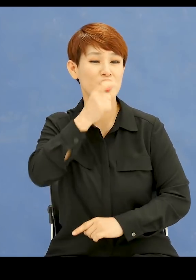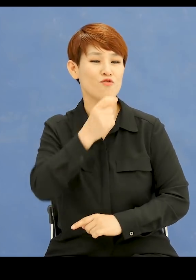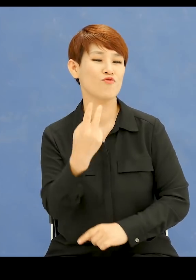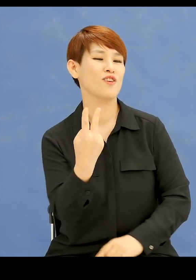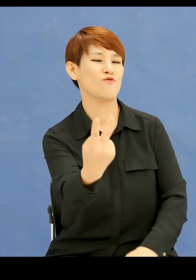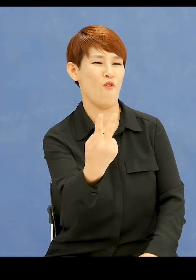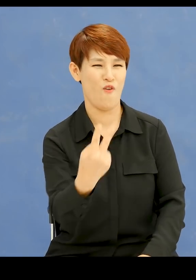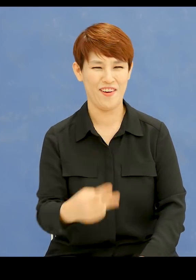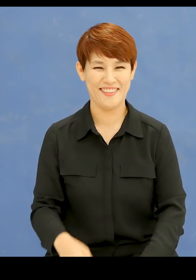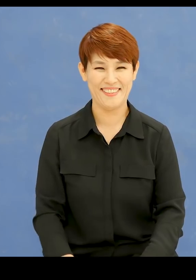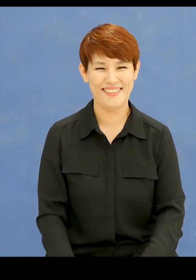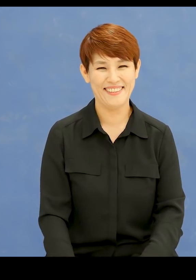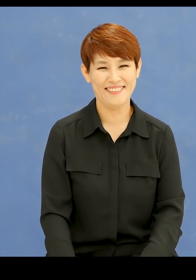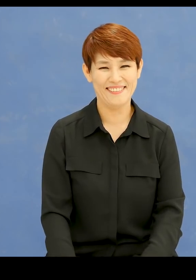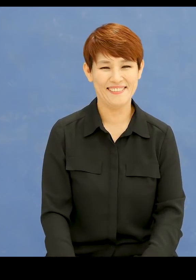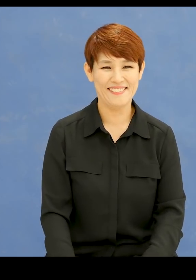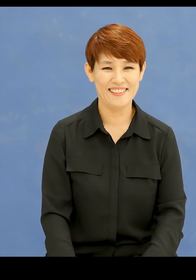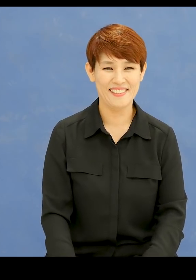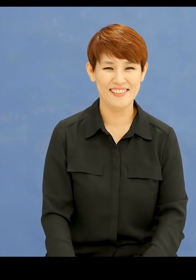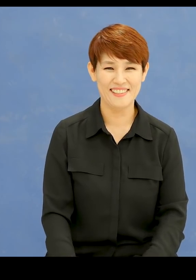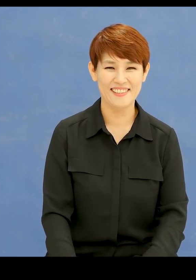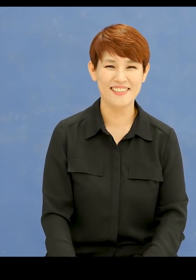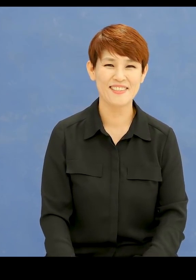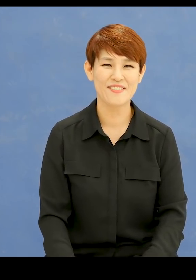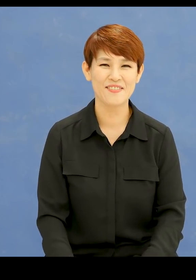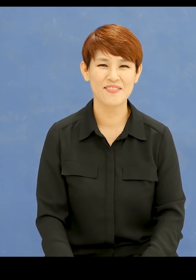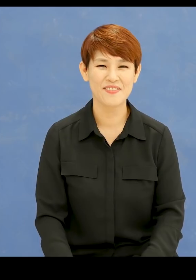막 이러면서 약간 차별이 좀 있으시네요.